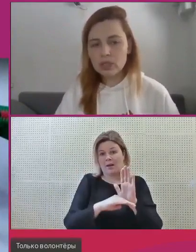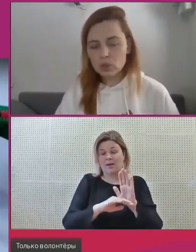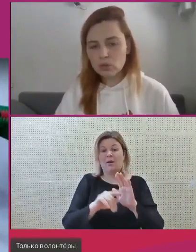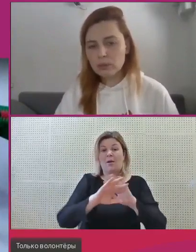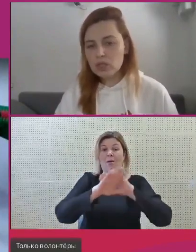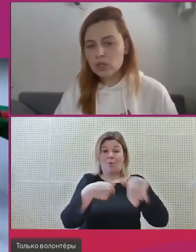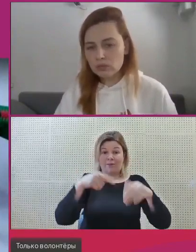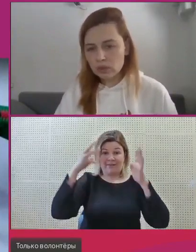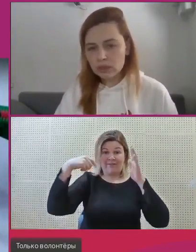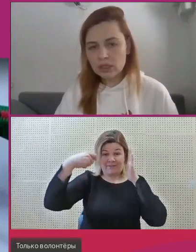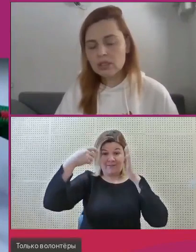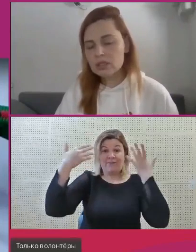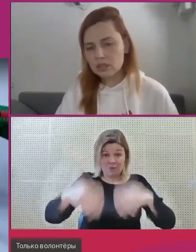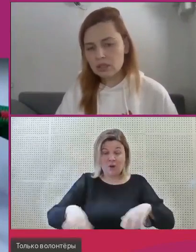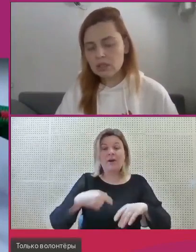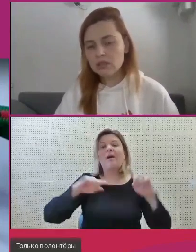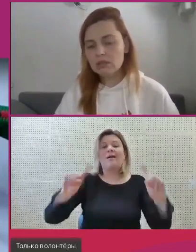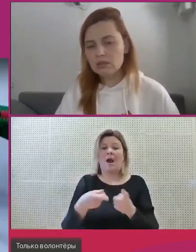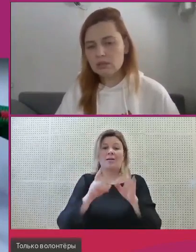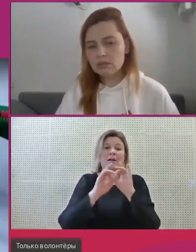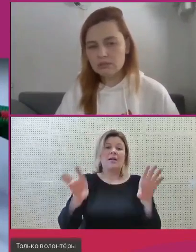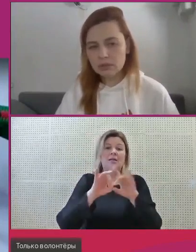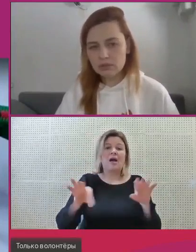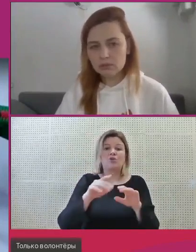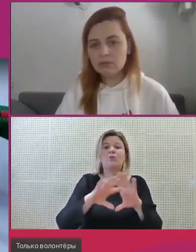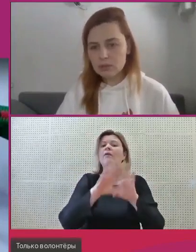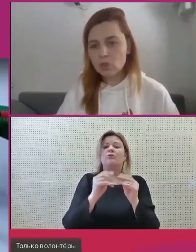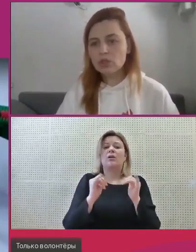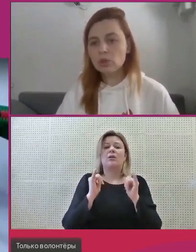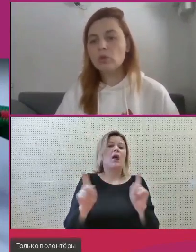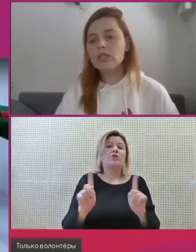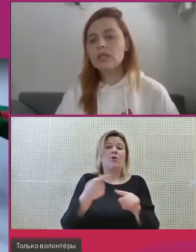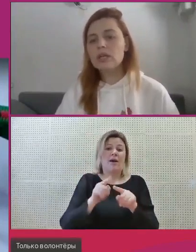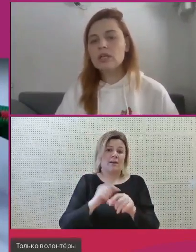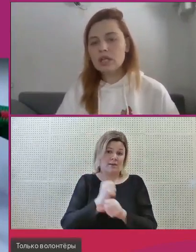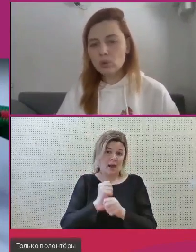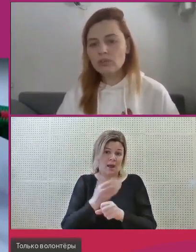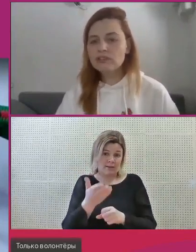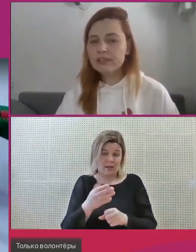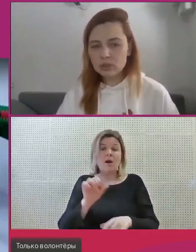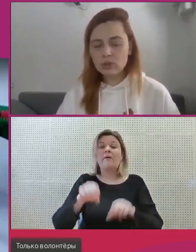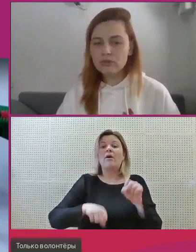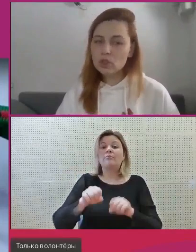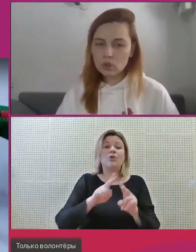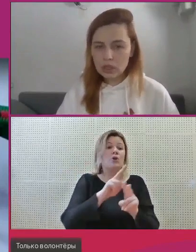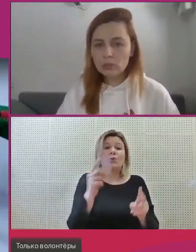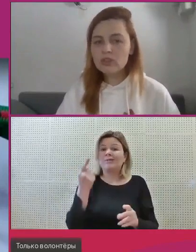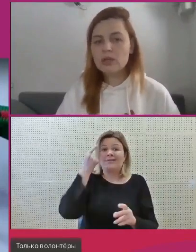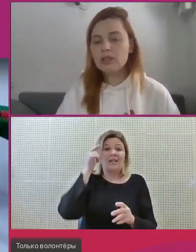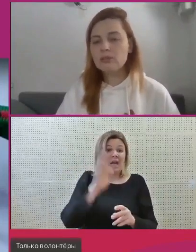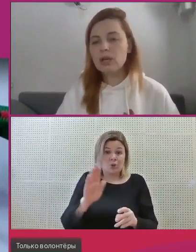видео расскажу вообще, для чего это делается, и вы, ну, возможно, кто не задумывал волонтеров,